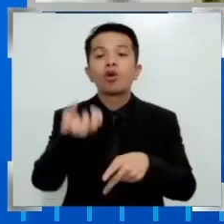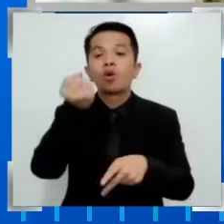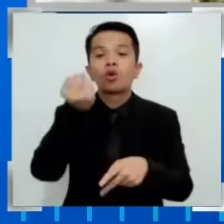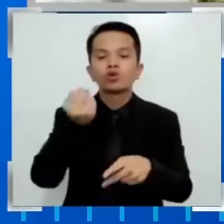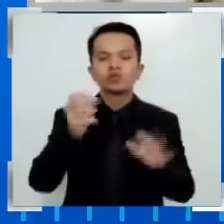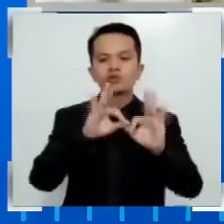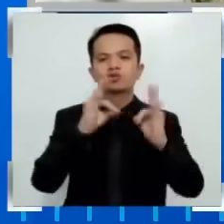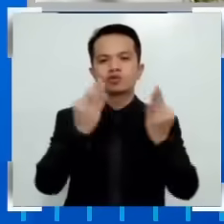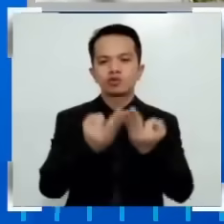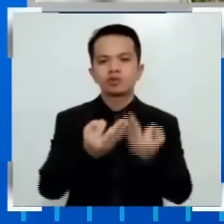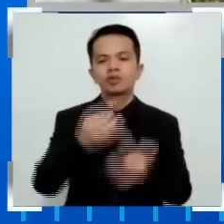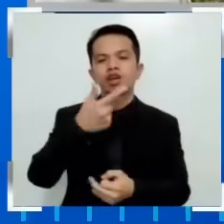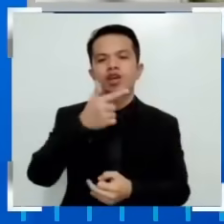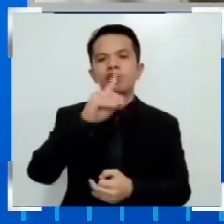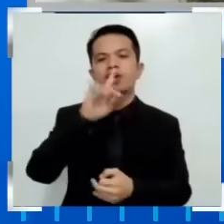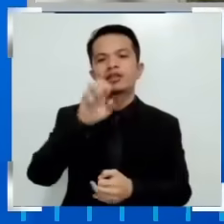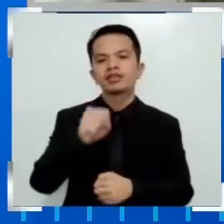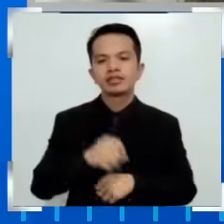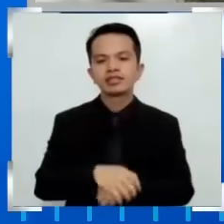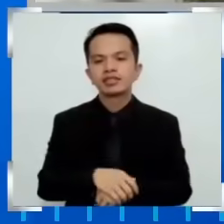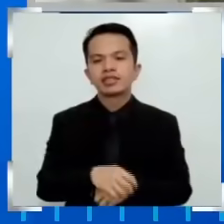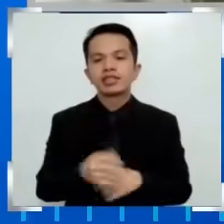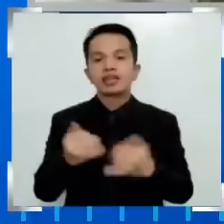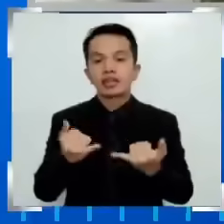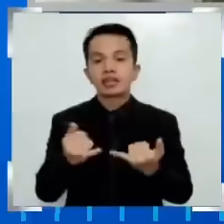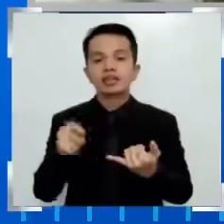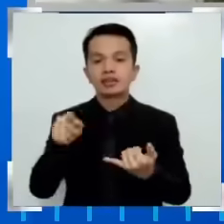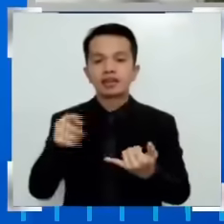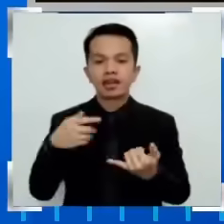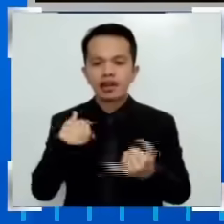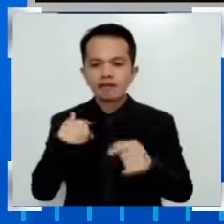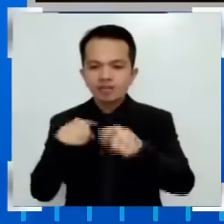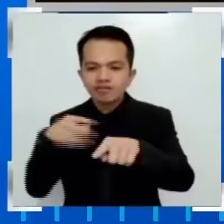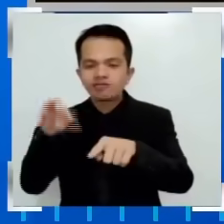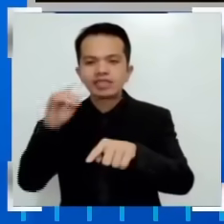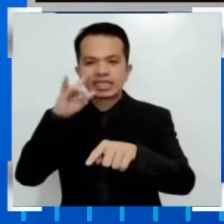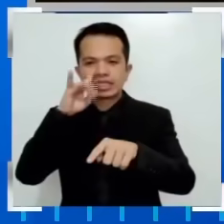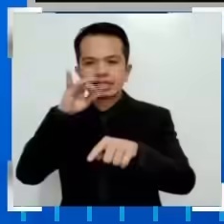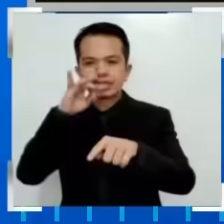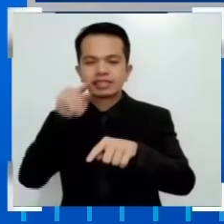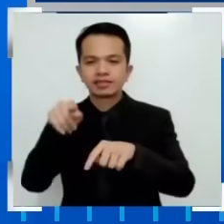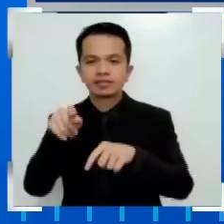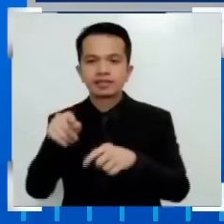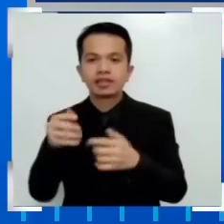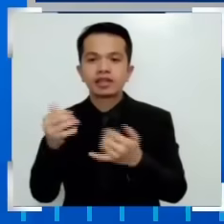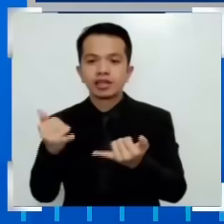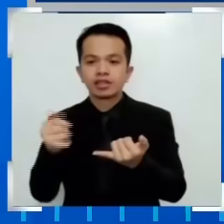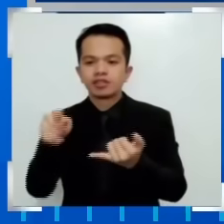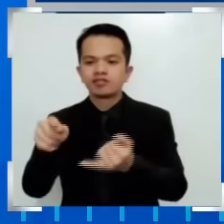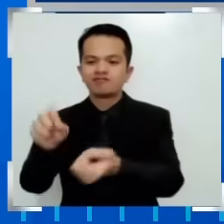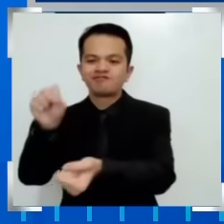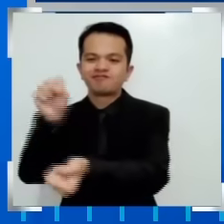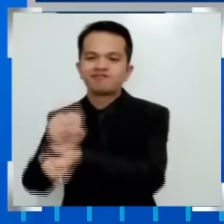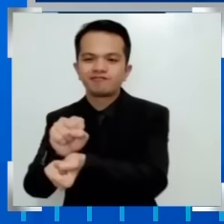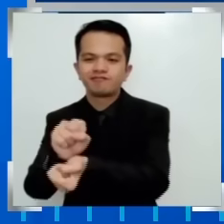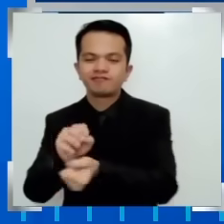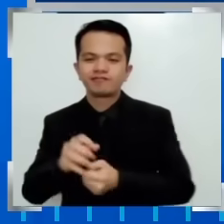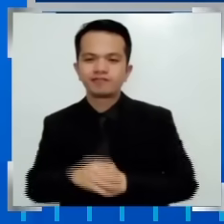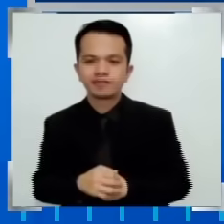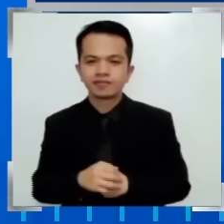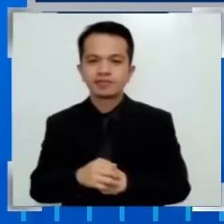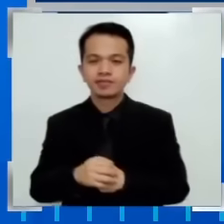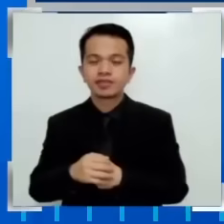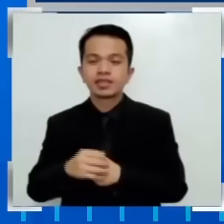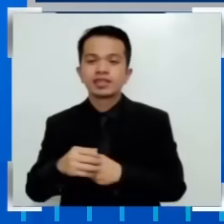Guadis. Una raw dinatna ng mga salarin ang kasambahay ng mga Guadis at iginapos. Nilagyan ng tape yung kamay